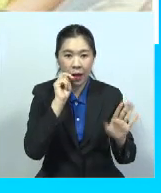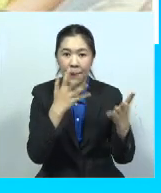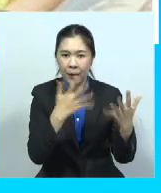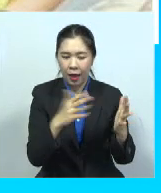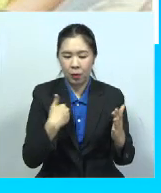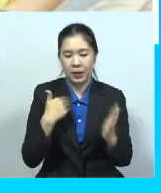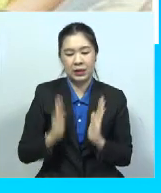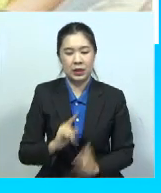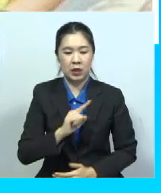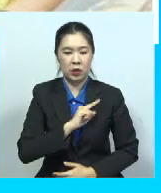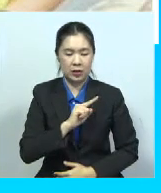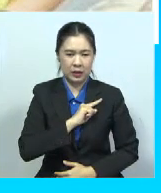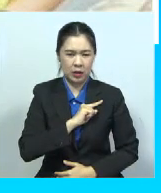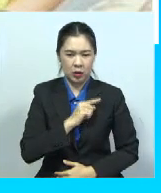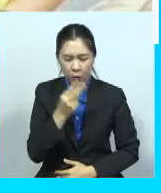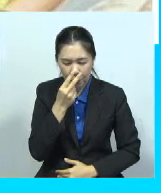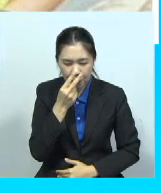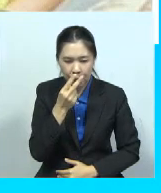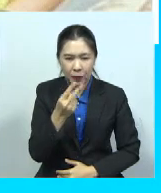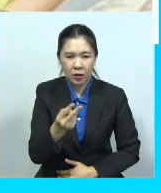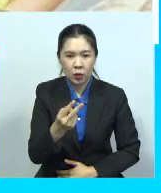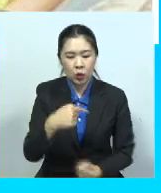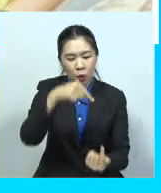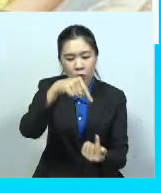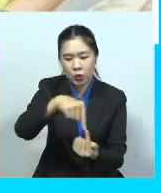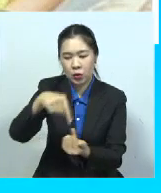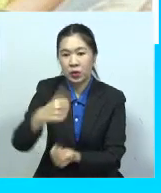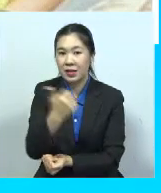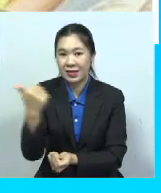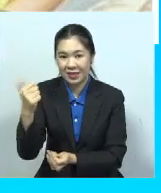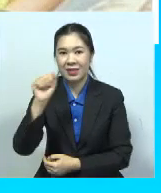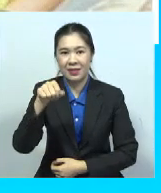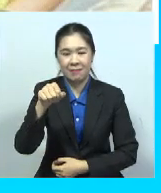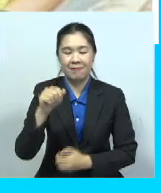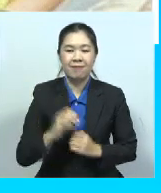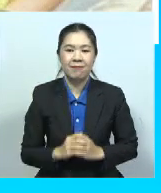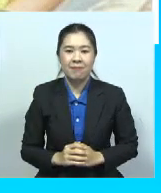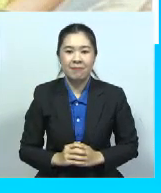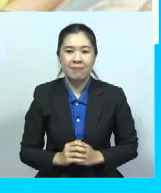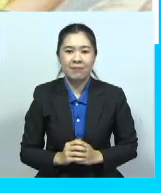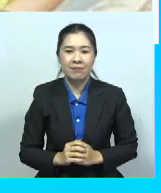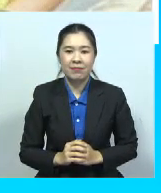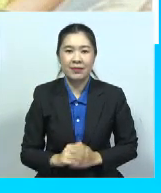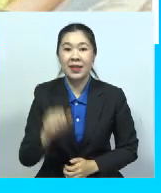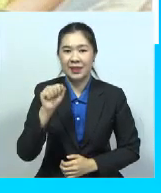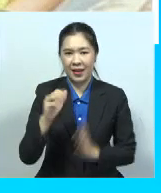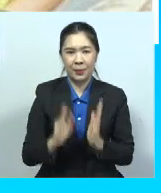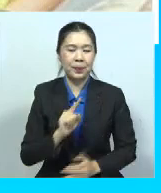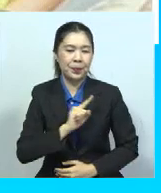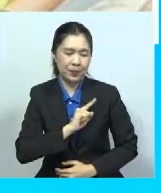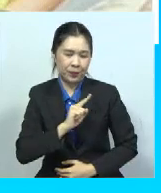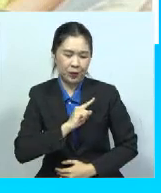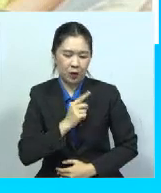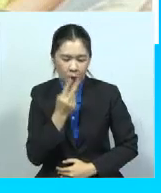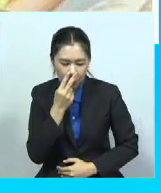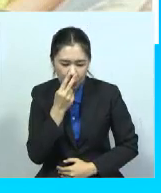จ้าหน้าที่ยังไปติดตามขยายผลแล้วก็ไปติดตามความคืบหน้าจุดอื่นๆเพิ่มเติมด้วยใช่ไหมคะ ใช่ค่ะเจ้าหน้าที่มาตรวจสอบพื้น